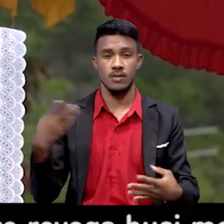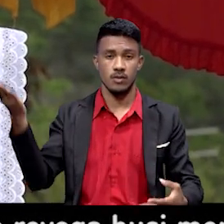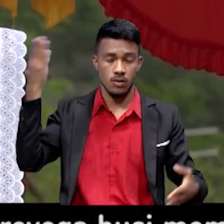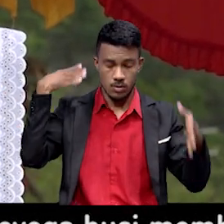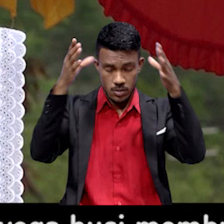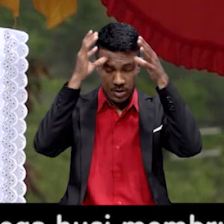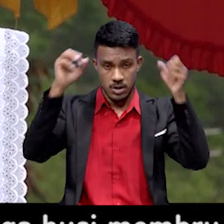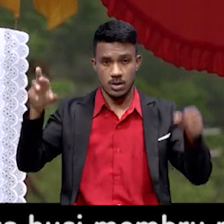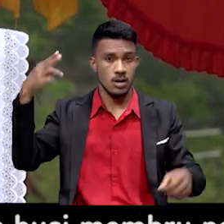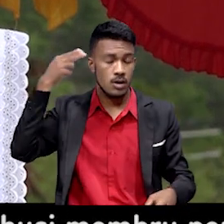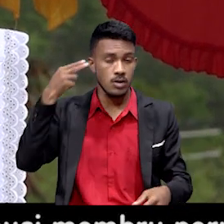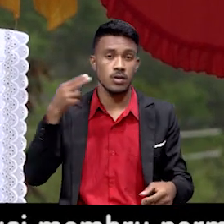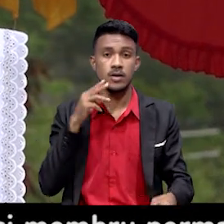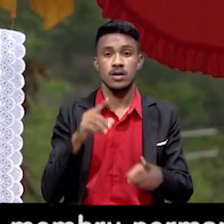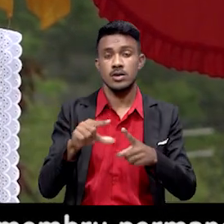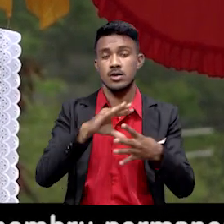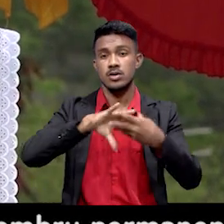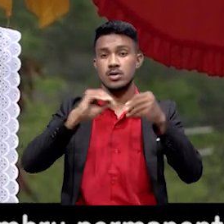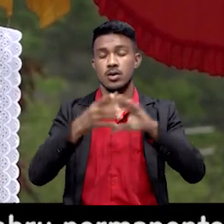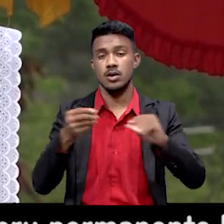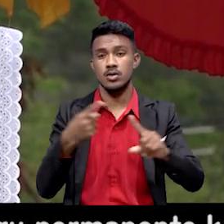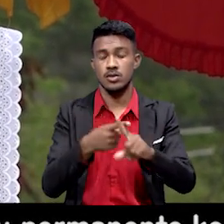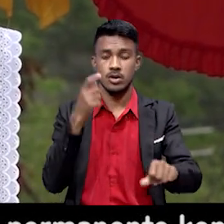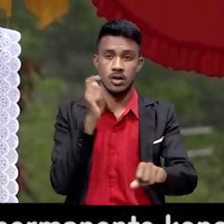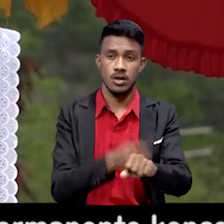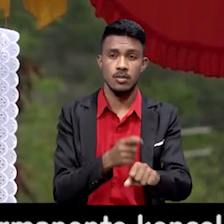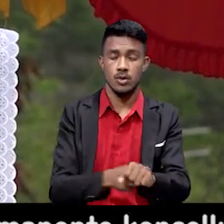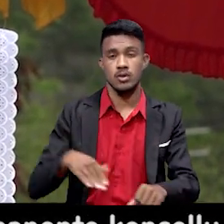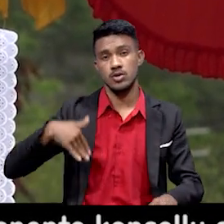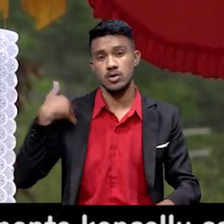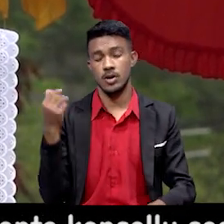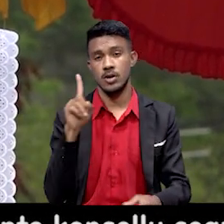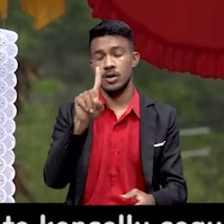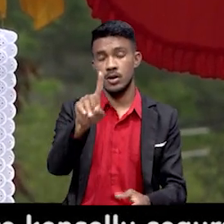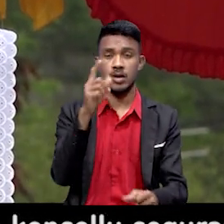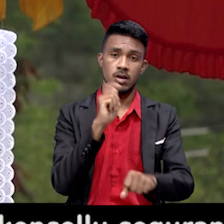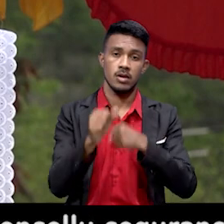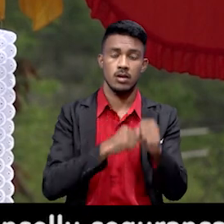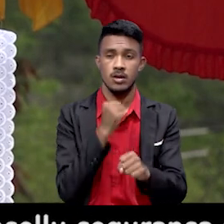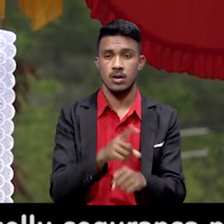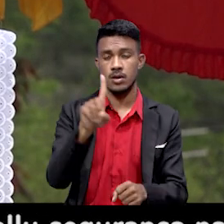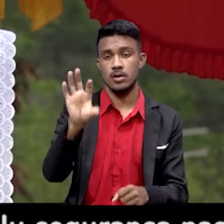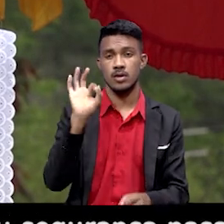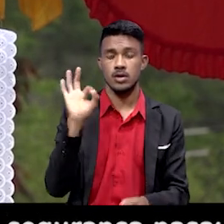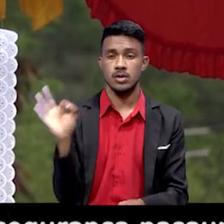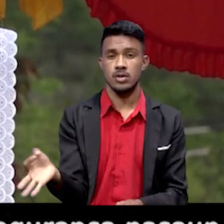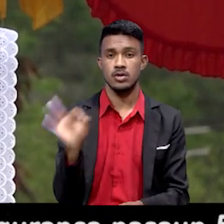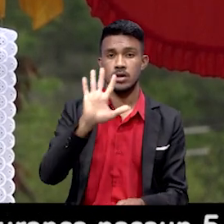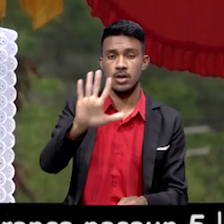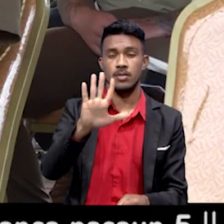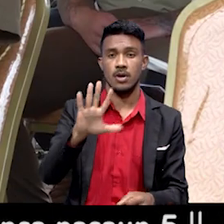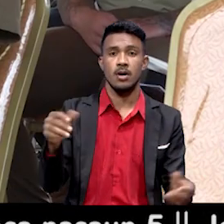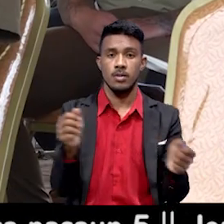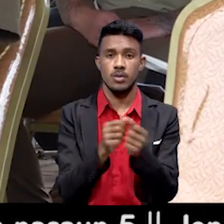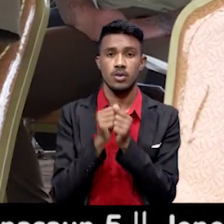Ramón Horta hateten historia usi tempo sei joven totinang rimida tusia hitunun rasin lima. Sirnai rua mahunu hamutuk ho ex Presidente Nicolau